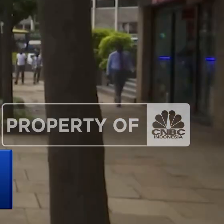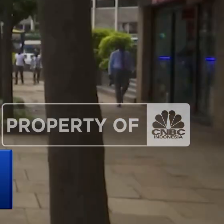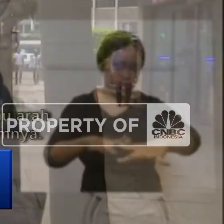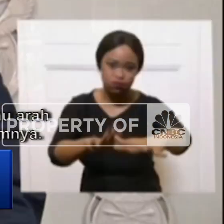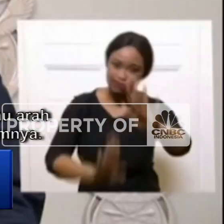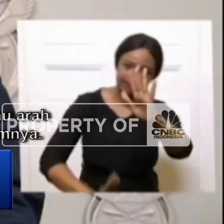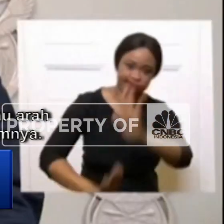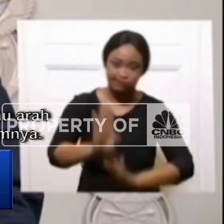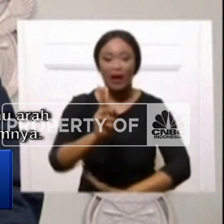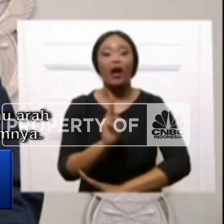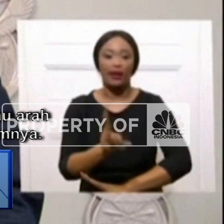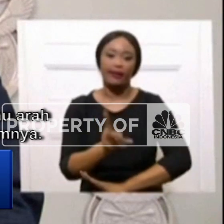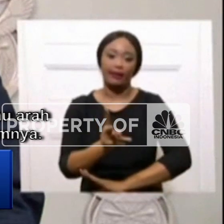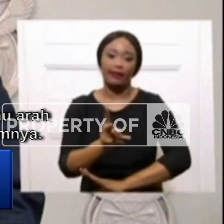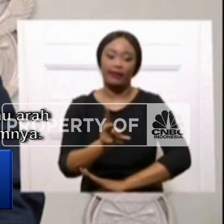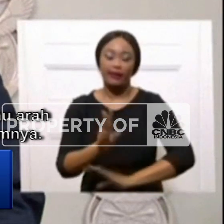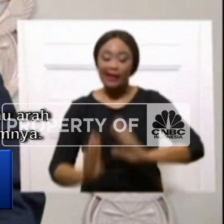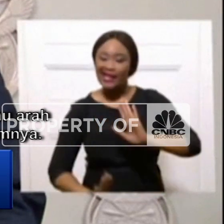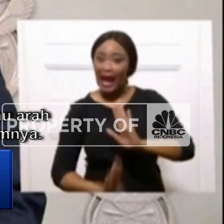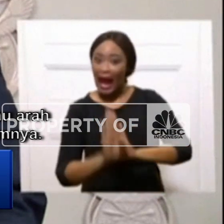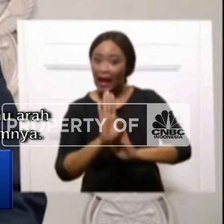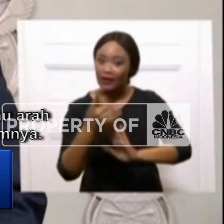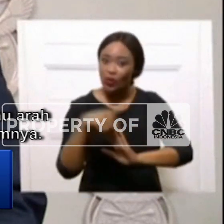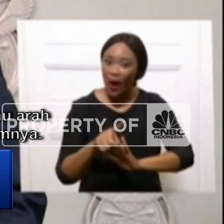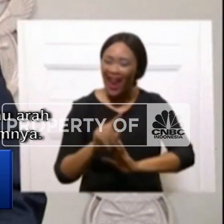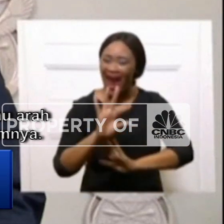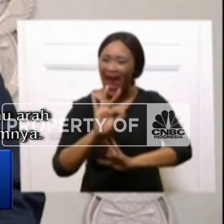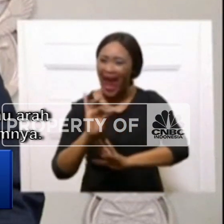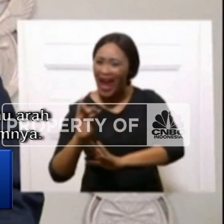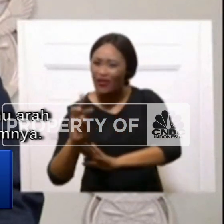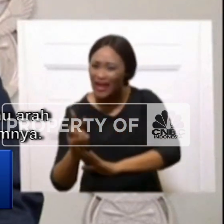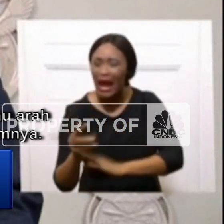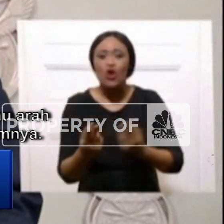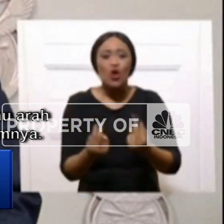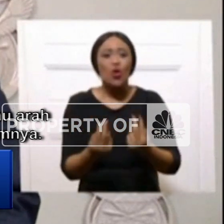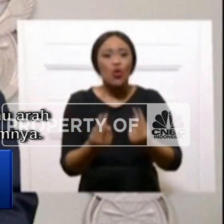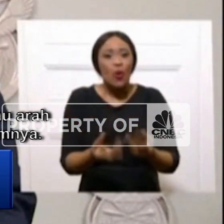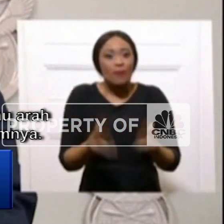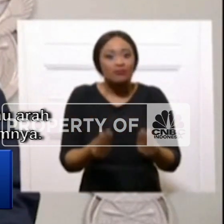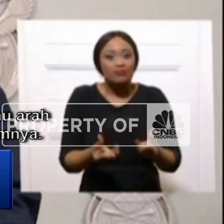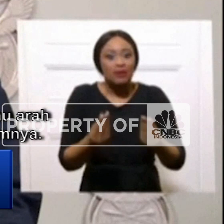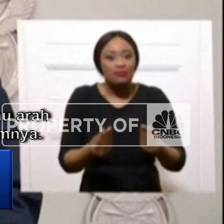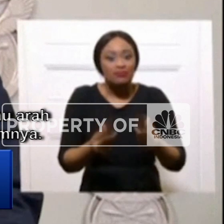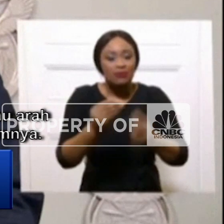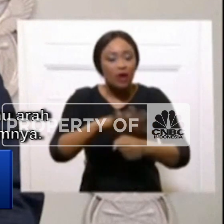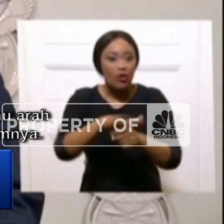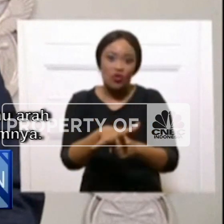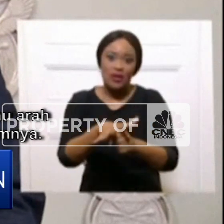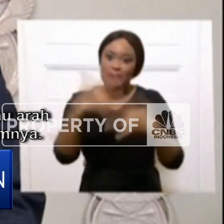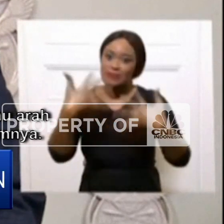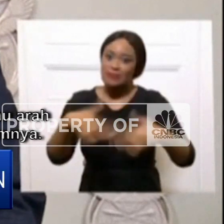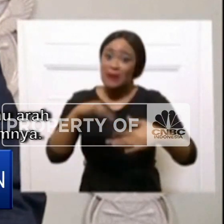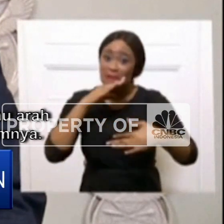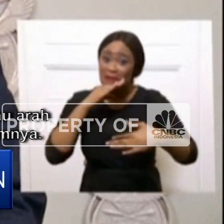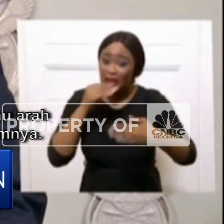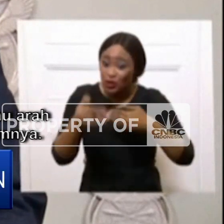j&t Inggris daily case is following the same projectile saudara ction aseds